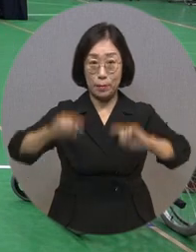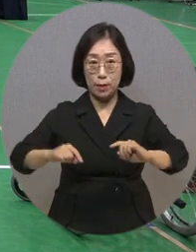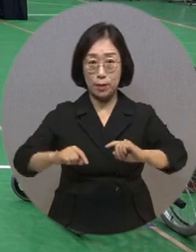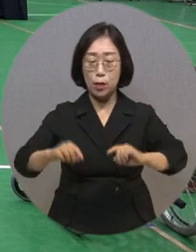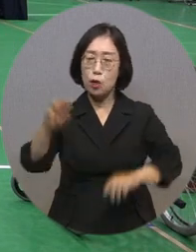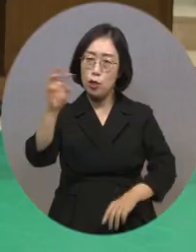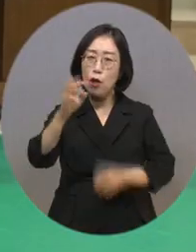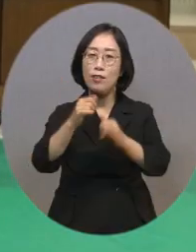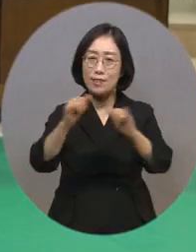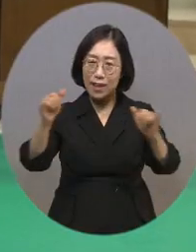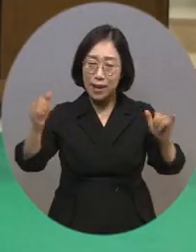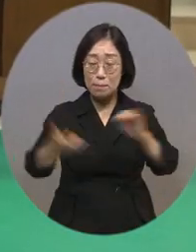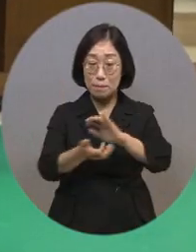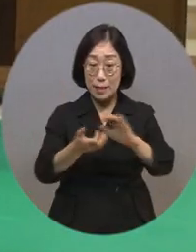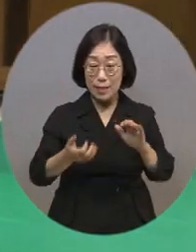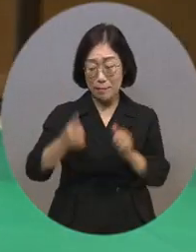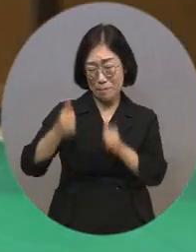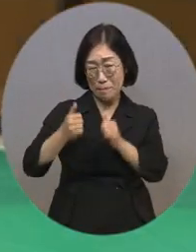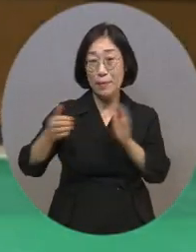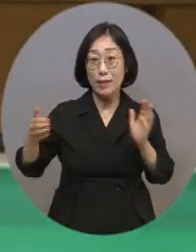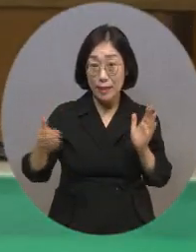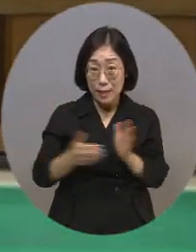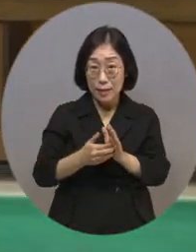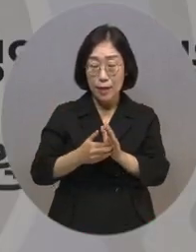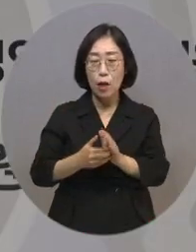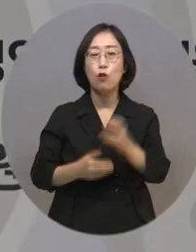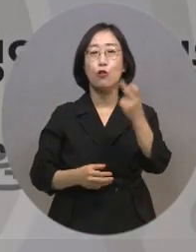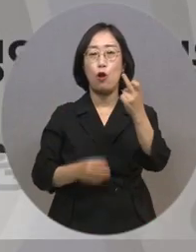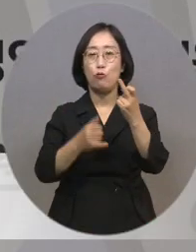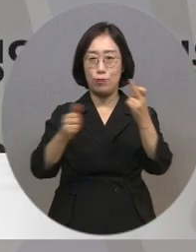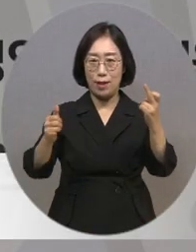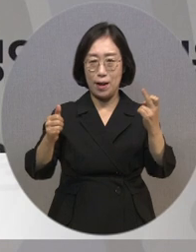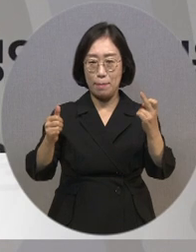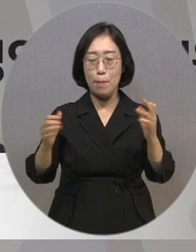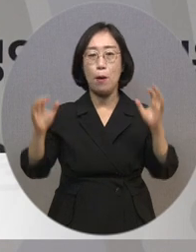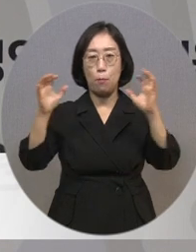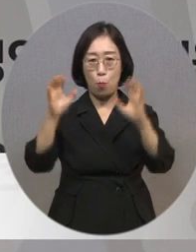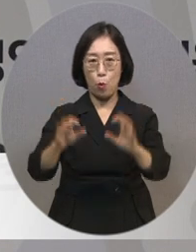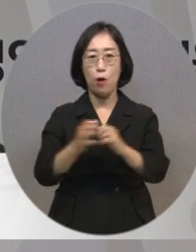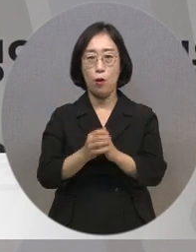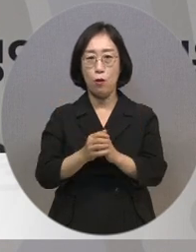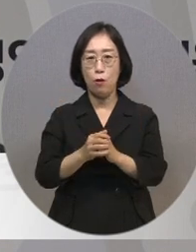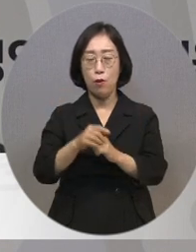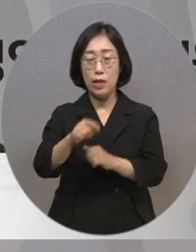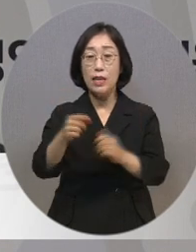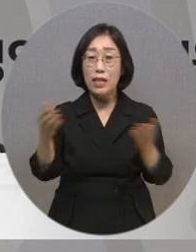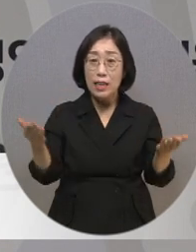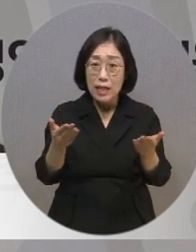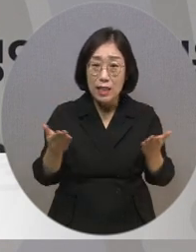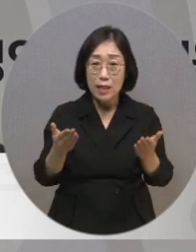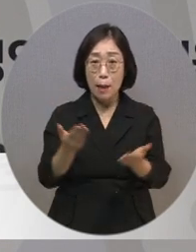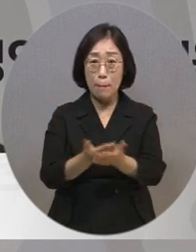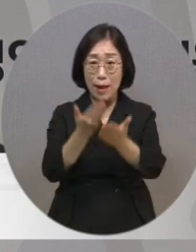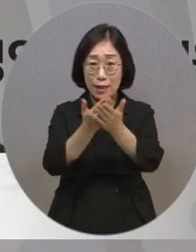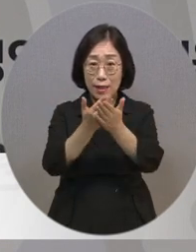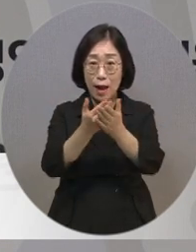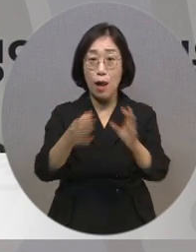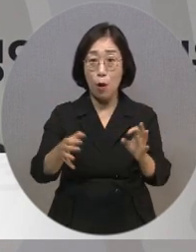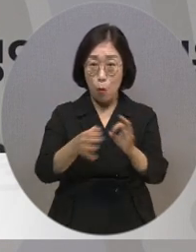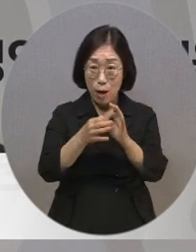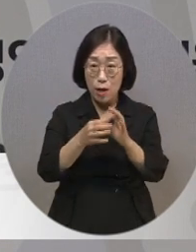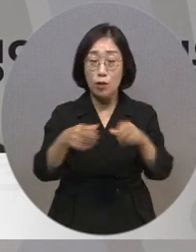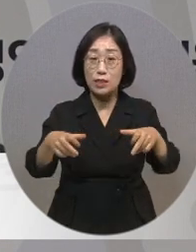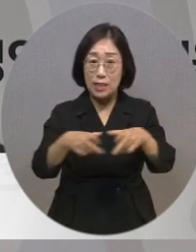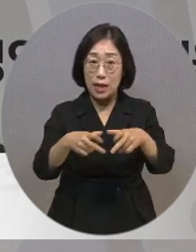예선에 참가해 12명이 본선에 진출했습니다. 휠마스터 직무는 발달장애 훈련센터의 체험관도 마련이